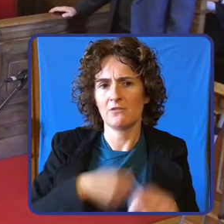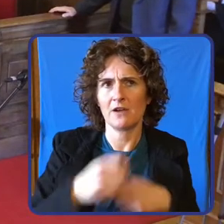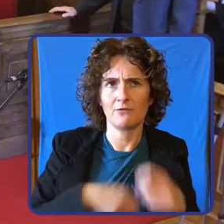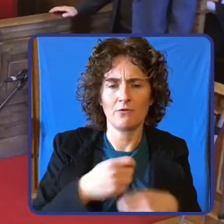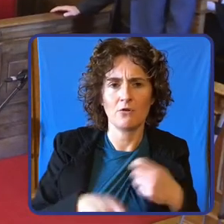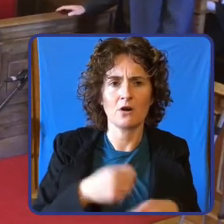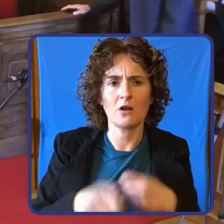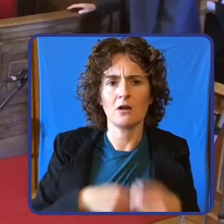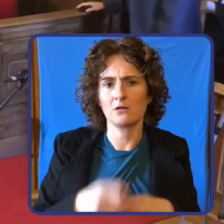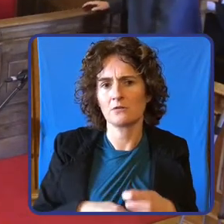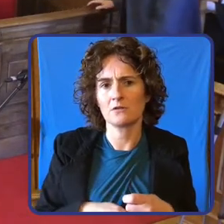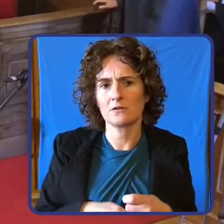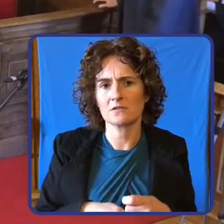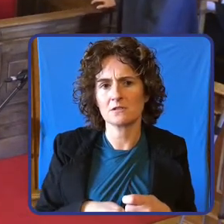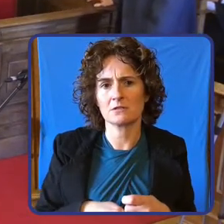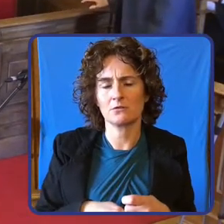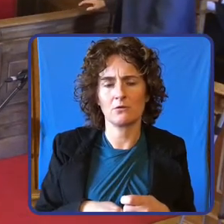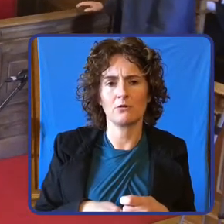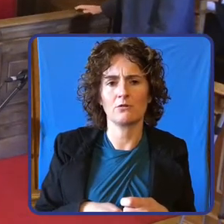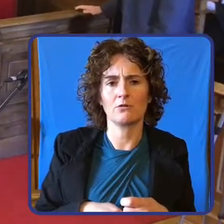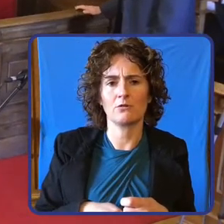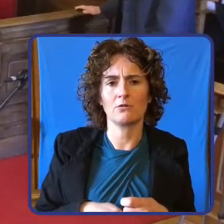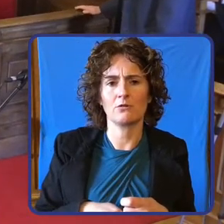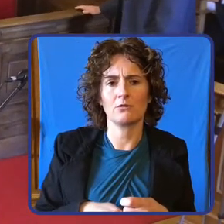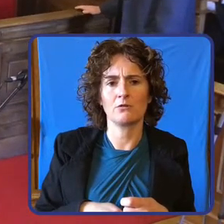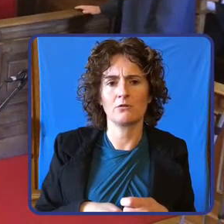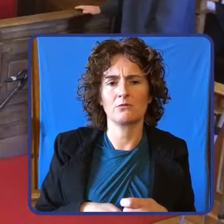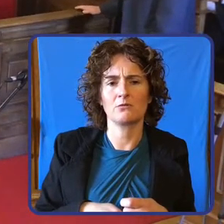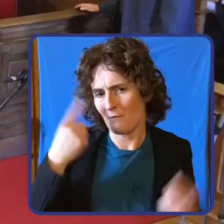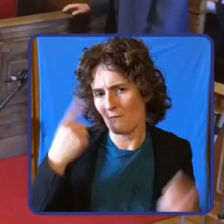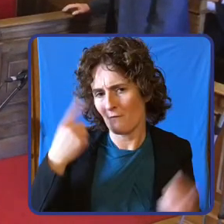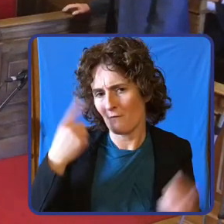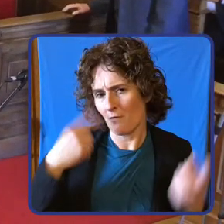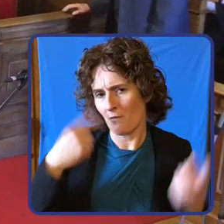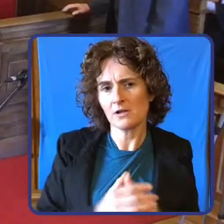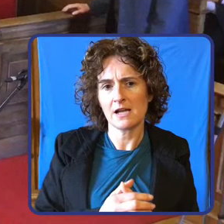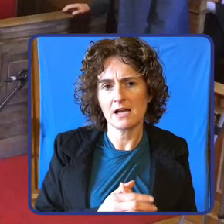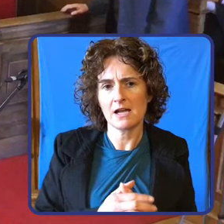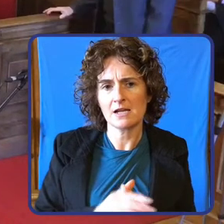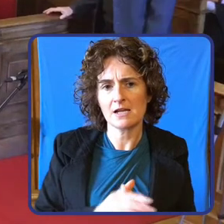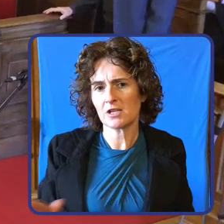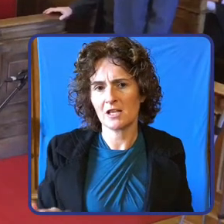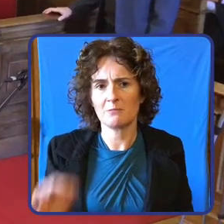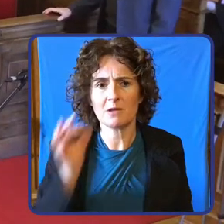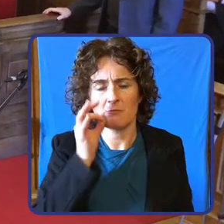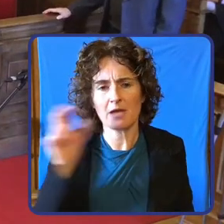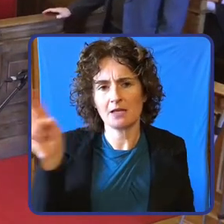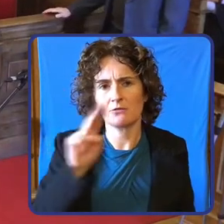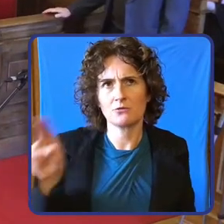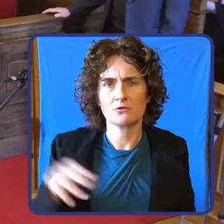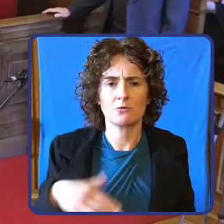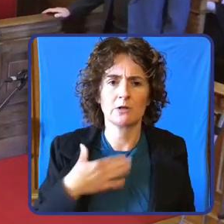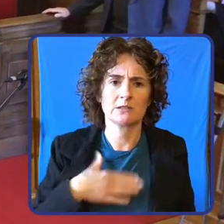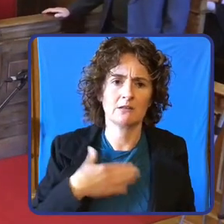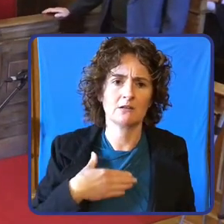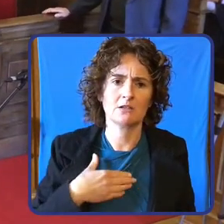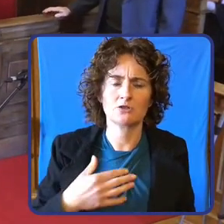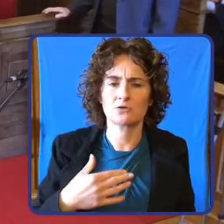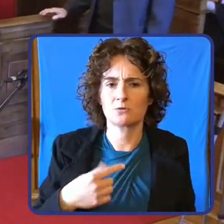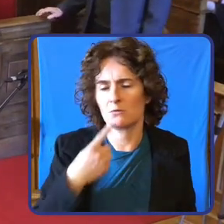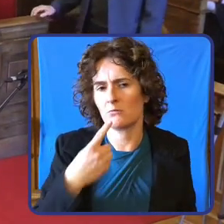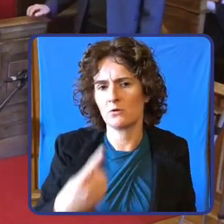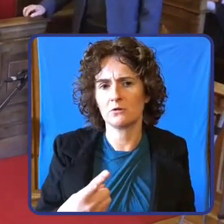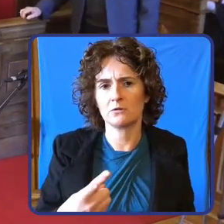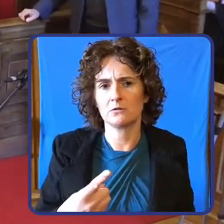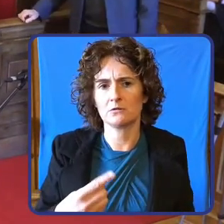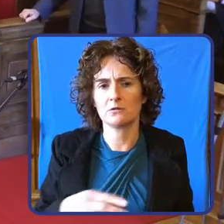panasz szó nélkül én azt gondolom, és a másik pedig az, hogy, és ez Benkő Zsoltnak is azért szólna,